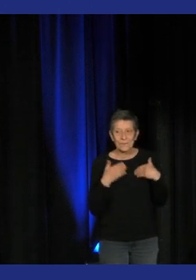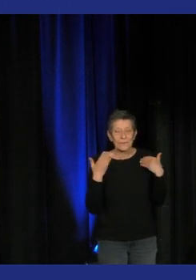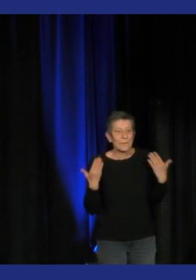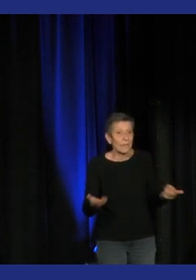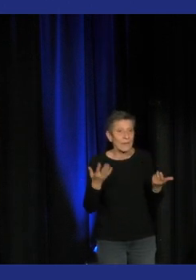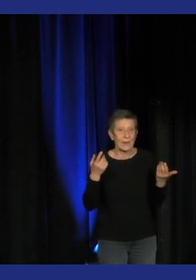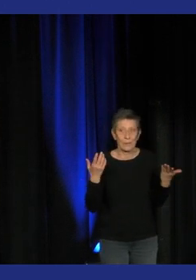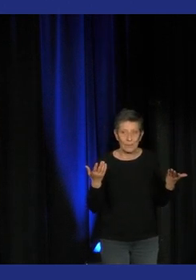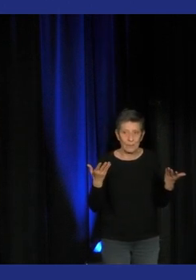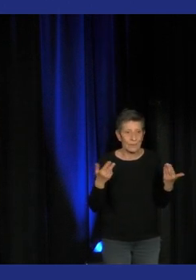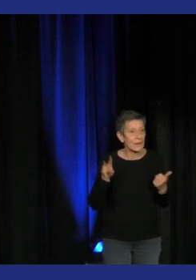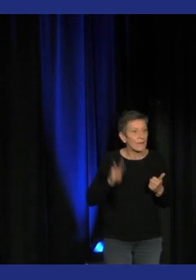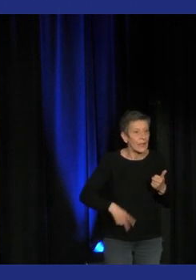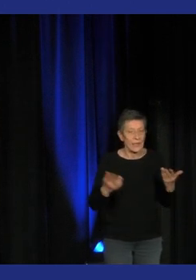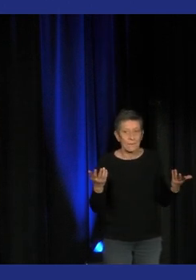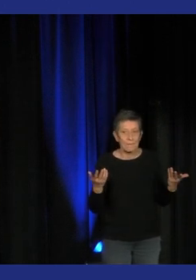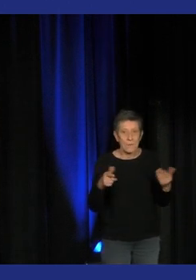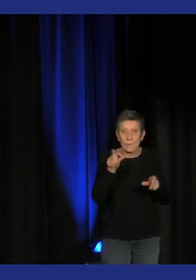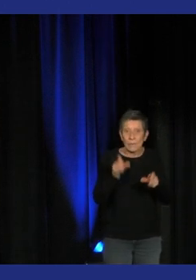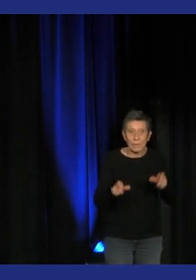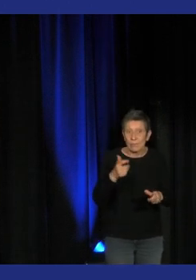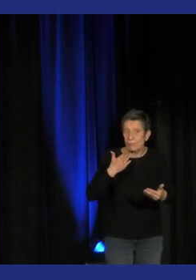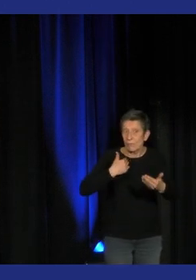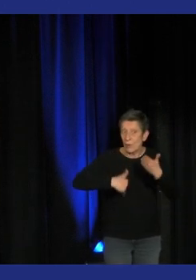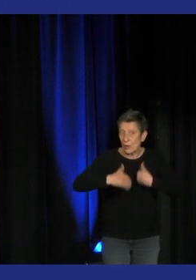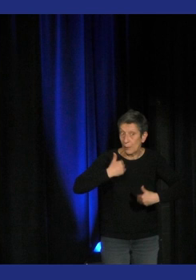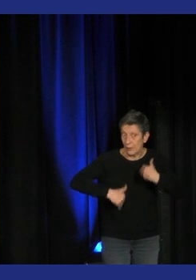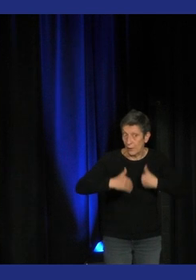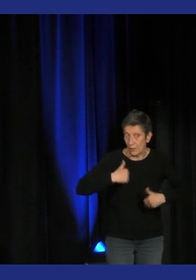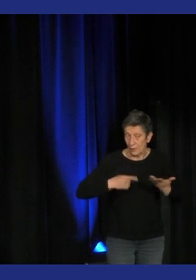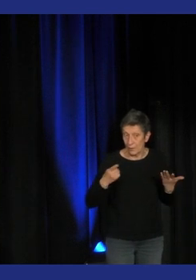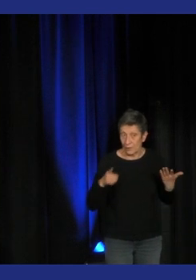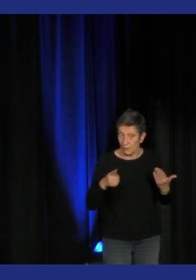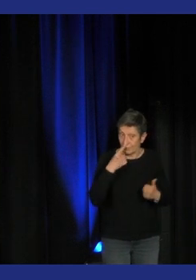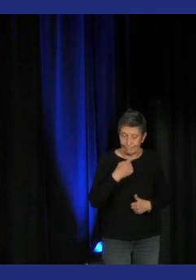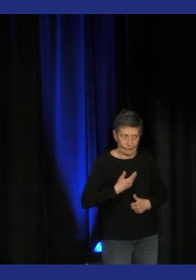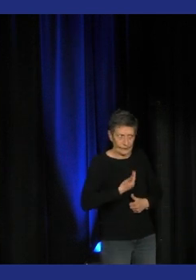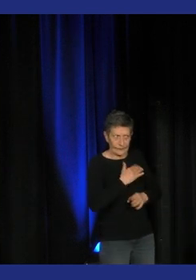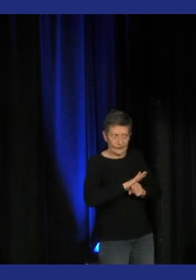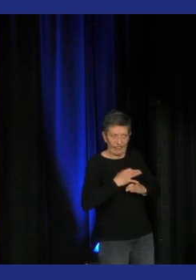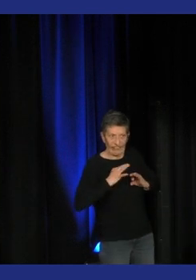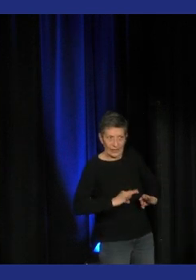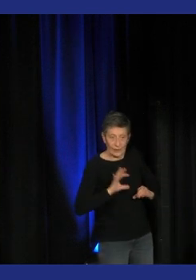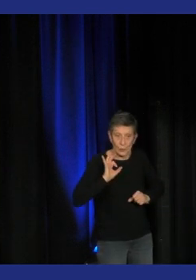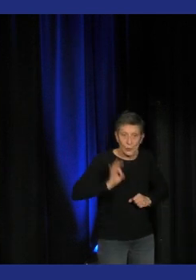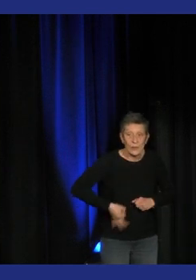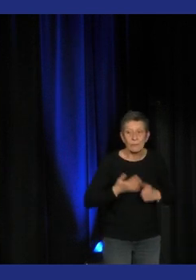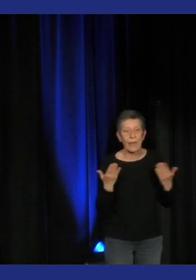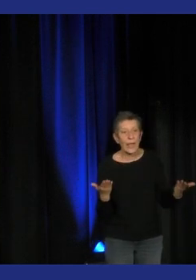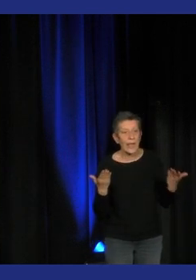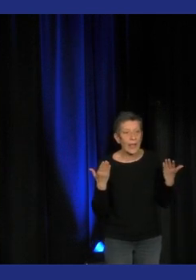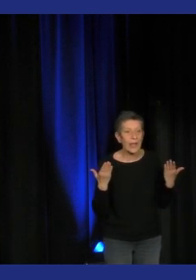personnes handicapées, comme je le disais, avec des degrés divers. Mais c'est pour revenir à ce que je disais tout à l'heure sur